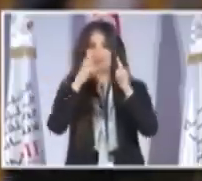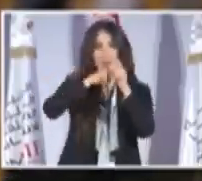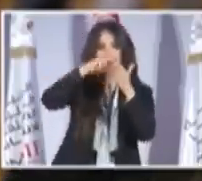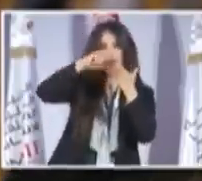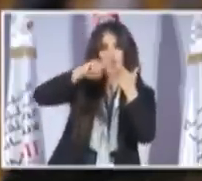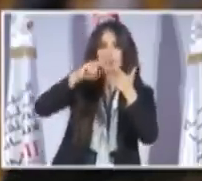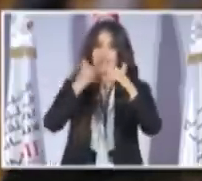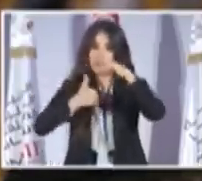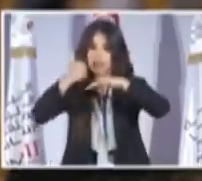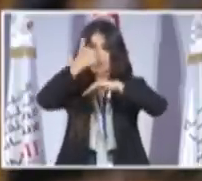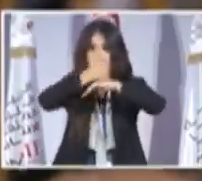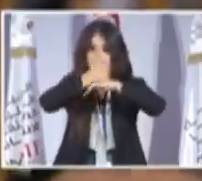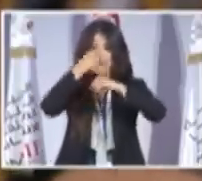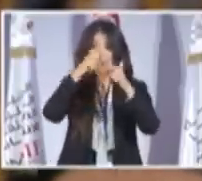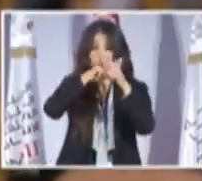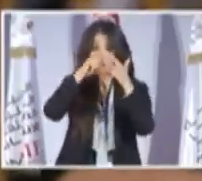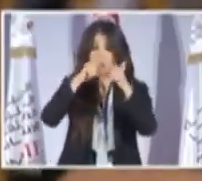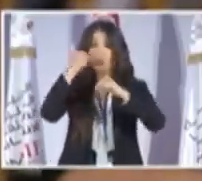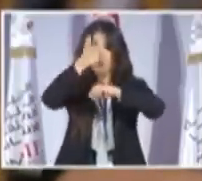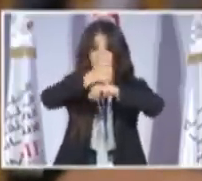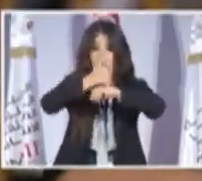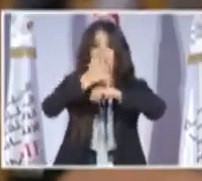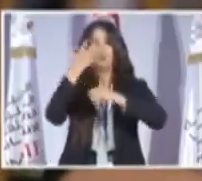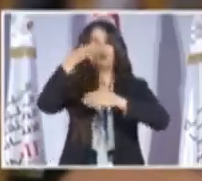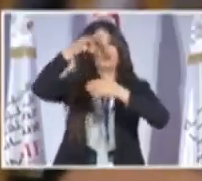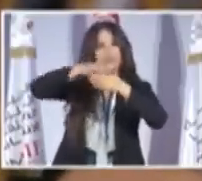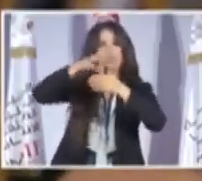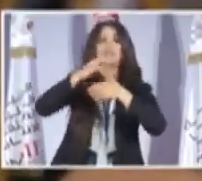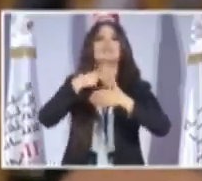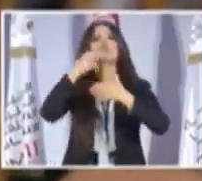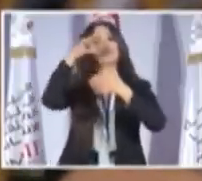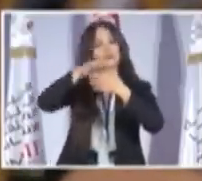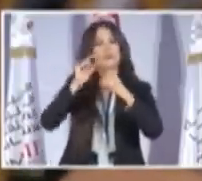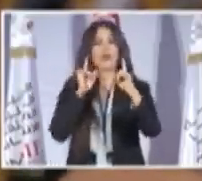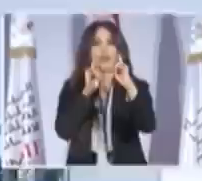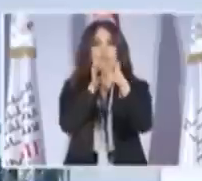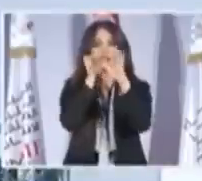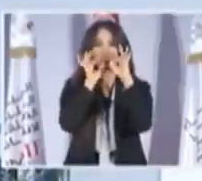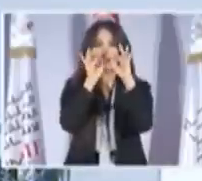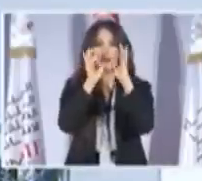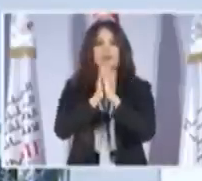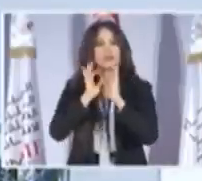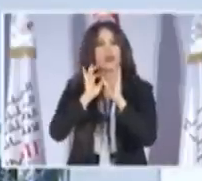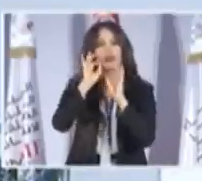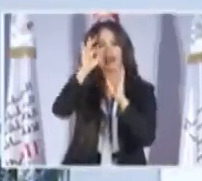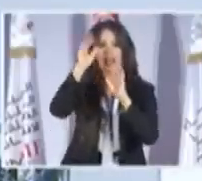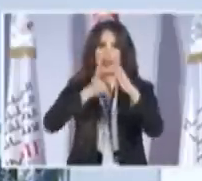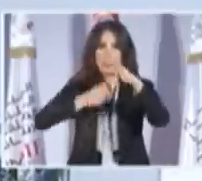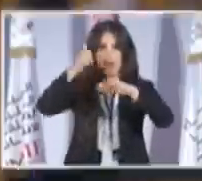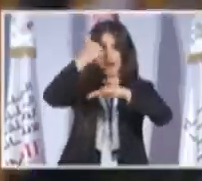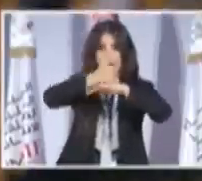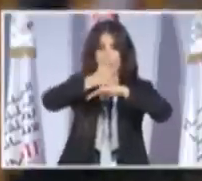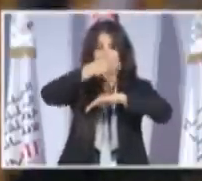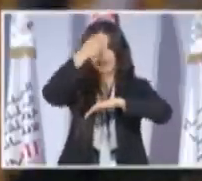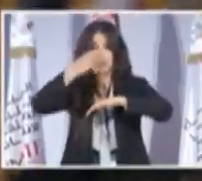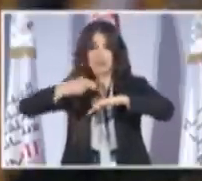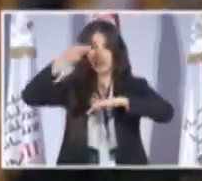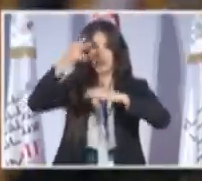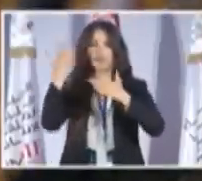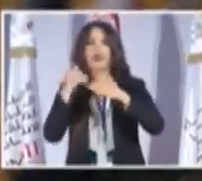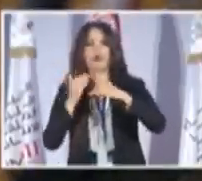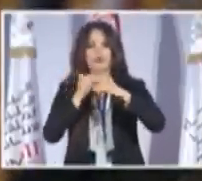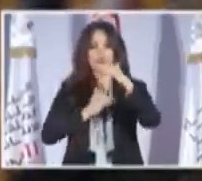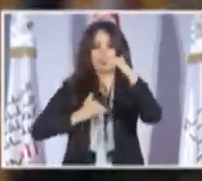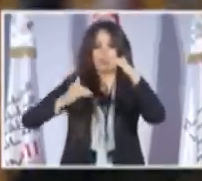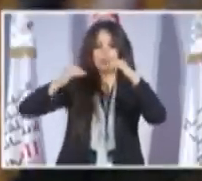المرشحين الاولين في التصويت يعني اقصد هنا بالتدقيق نبيل القروي الذي تجاوز عقبه المصاريف